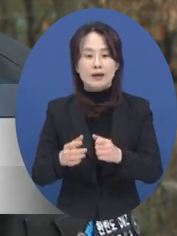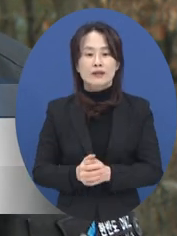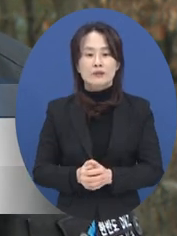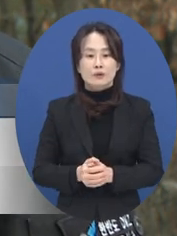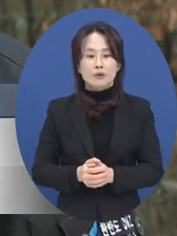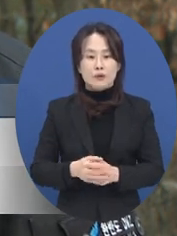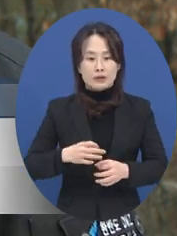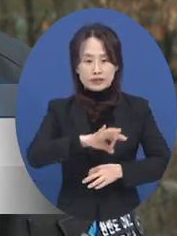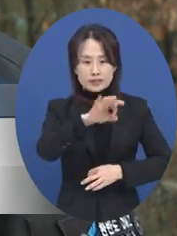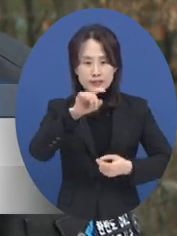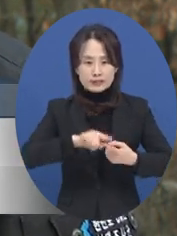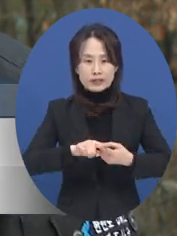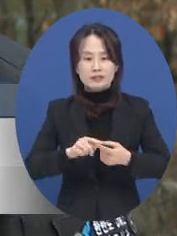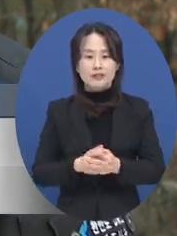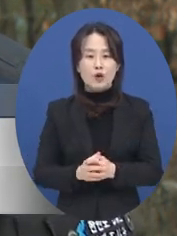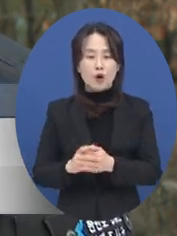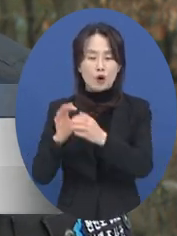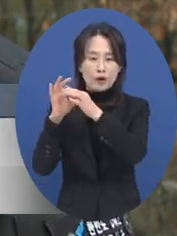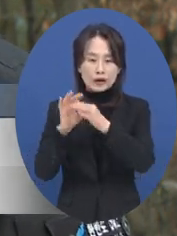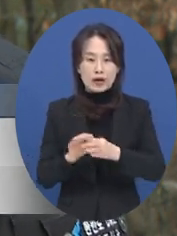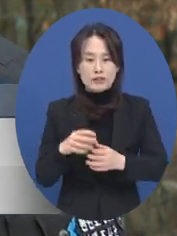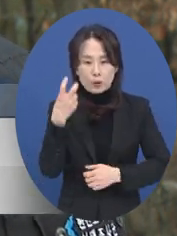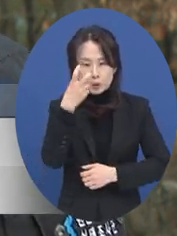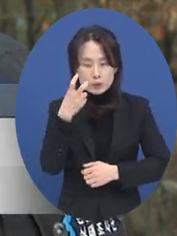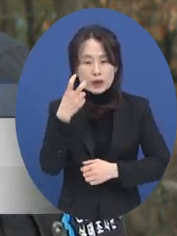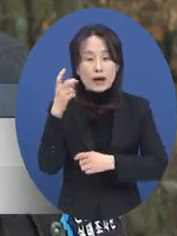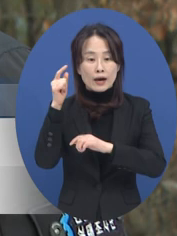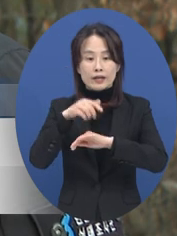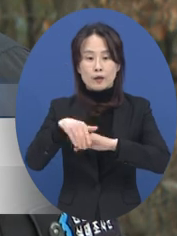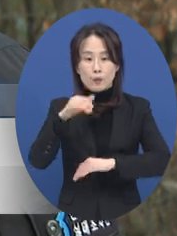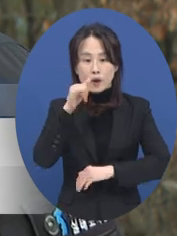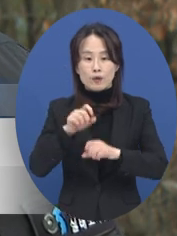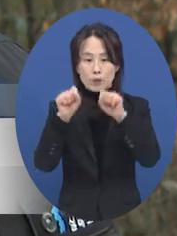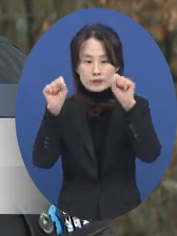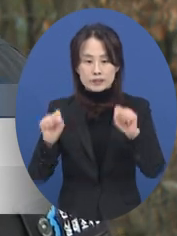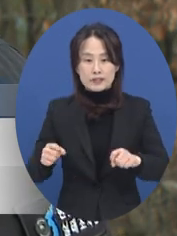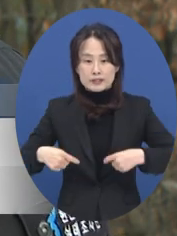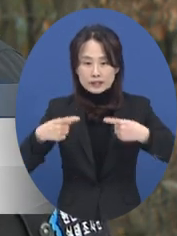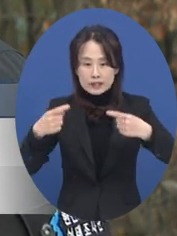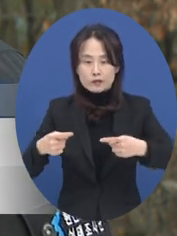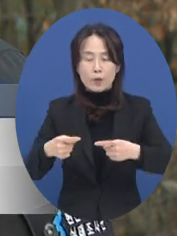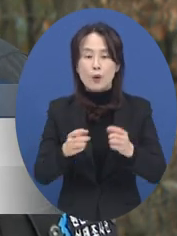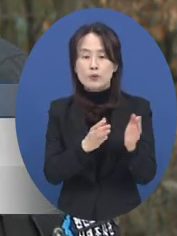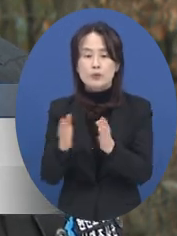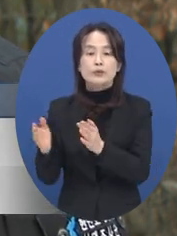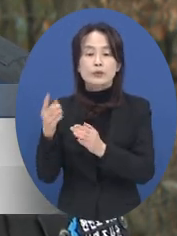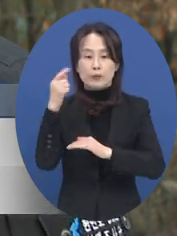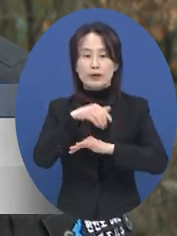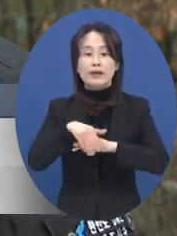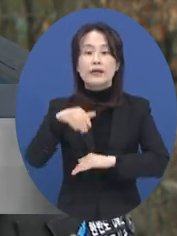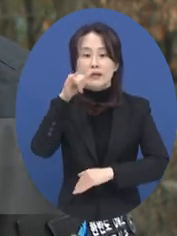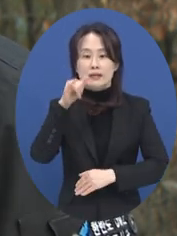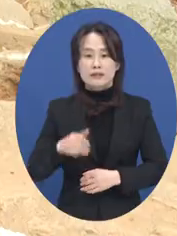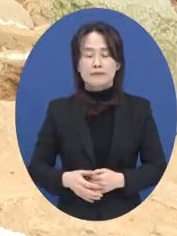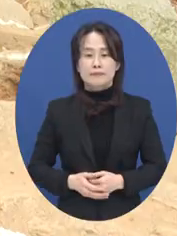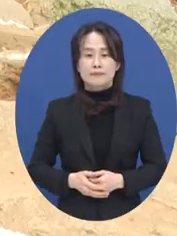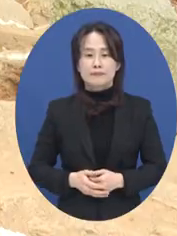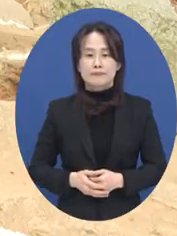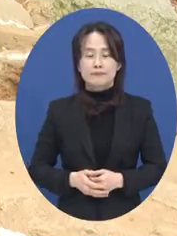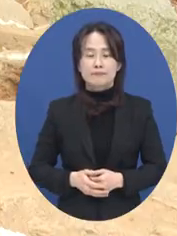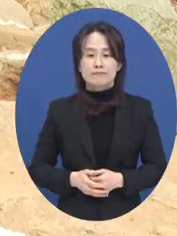계기로 소외 태실에 대해서 점차적으로 조사를 하고 이제 관리 체계 안으로 들어올 수 있도록 조치를 할